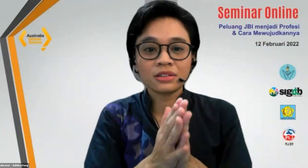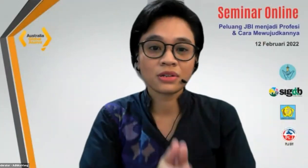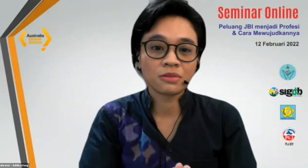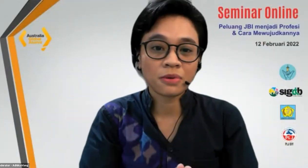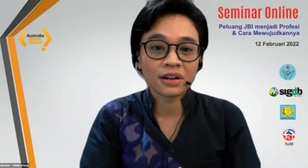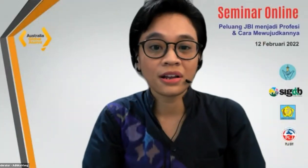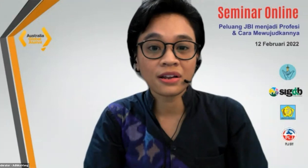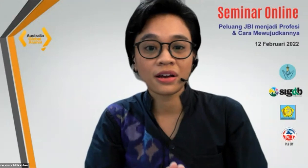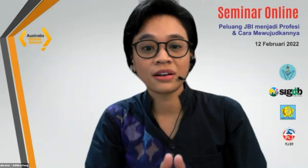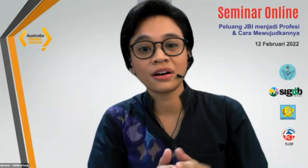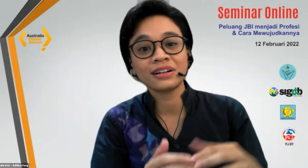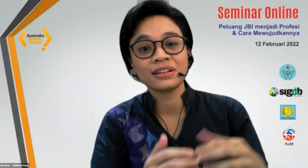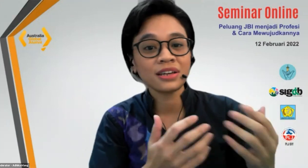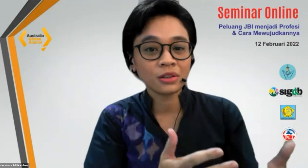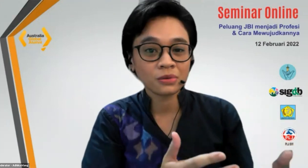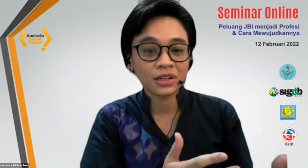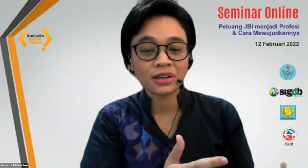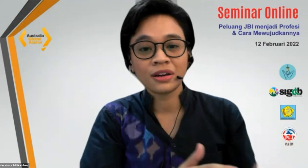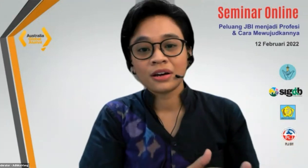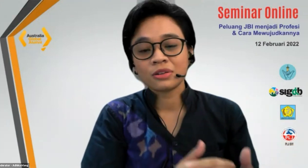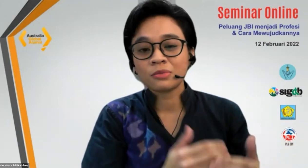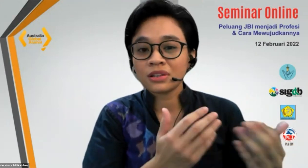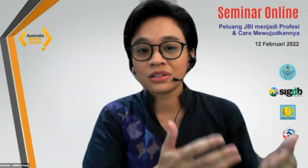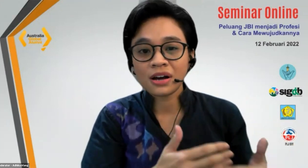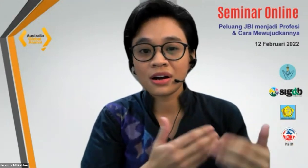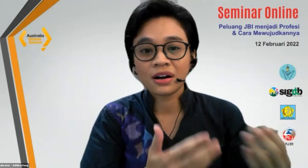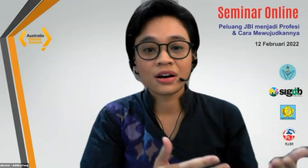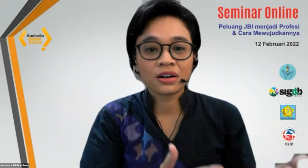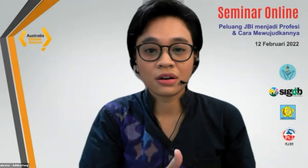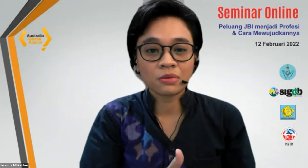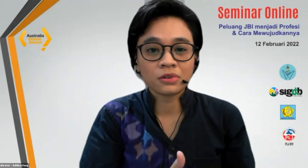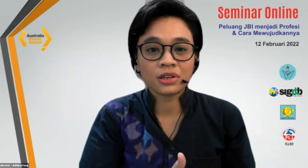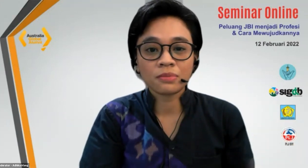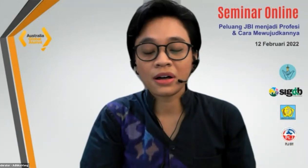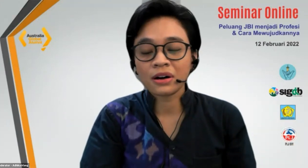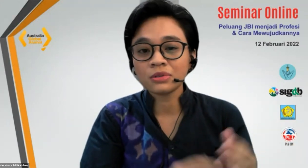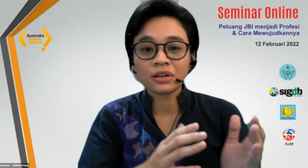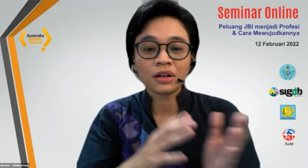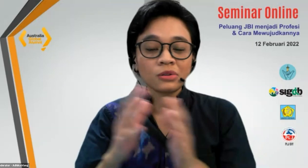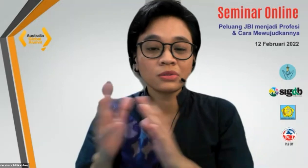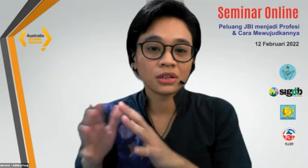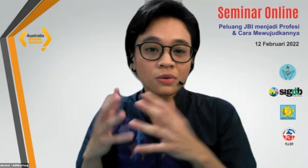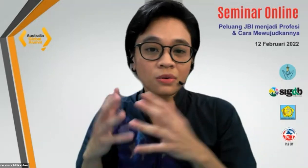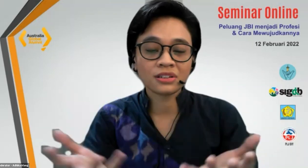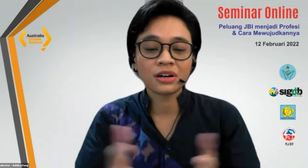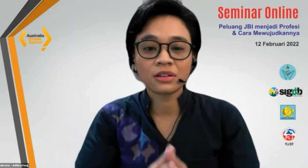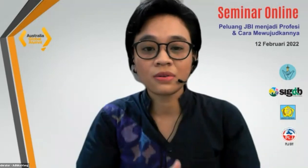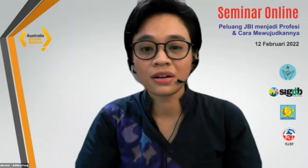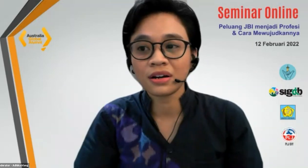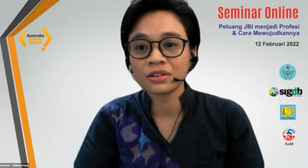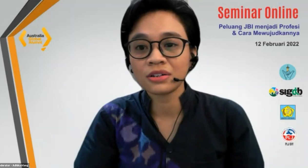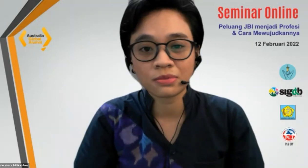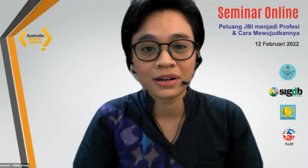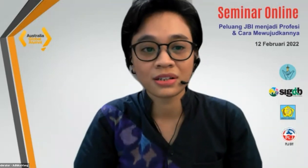gambar ada situasi pengadilan ada klien tuli atau mungkin tersangka atau mungkin pelaku lalu di ruang sidang